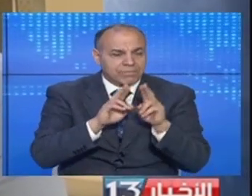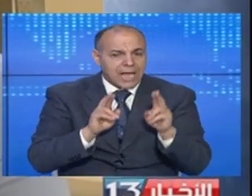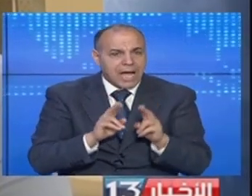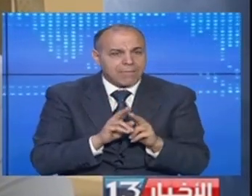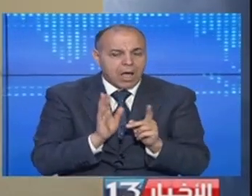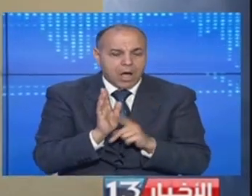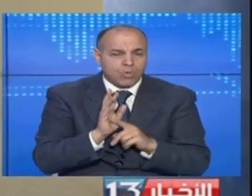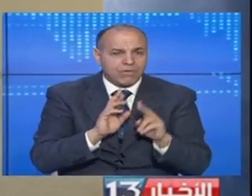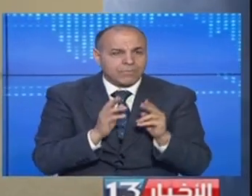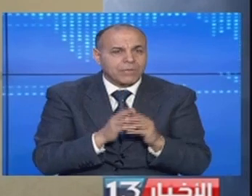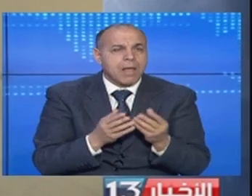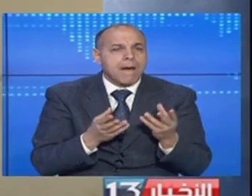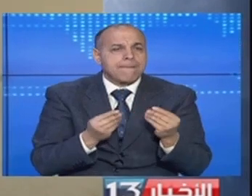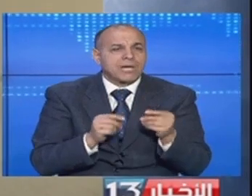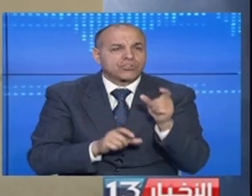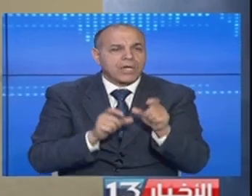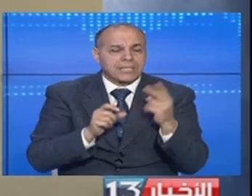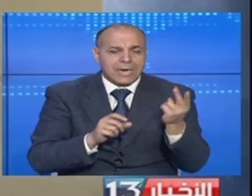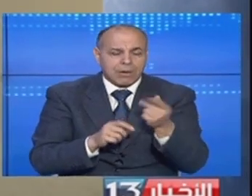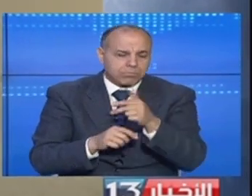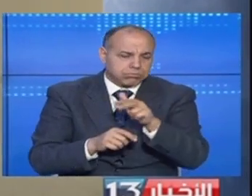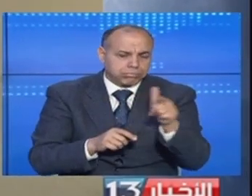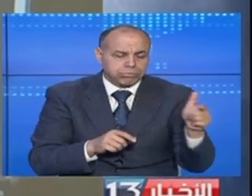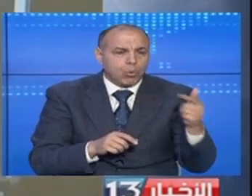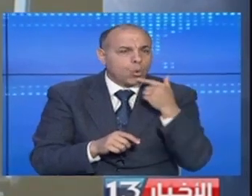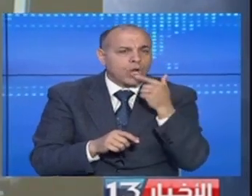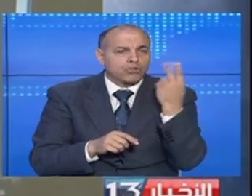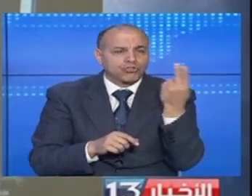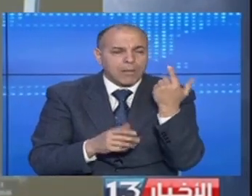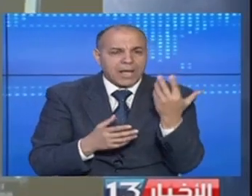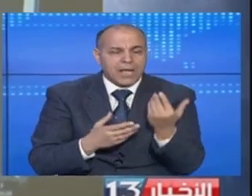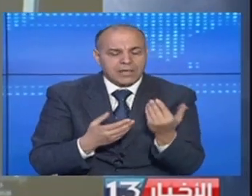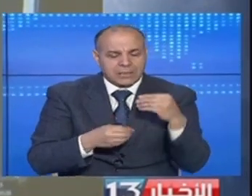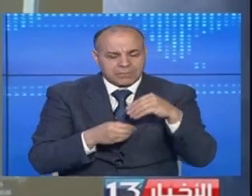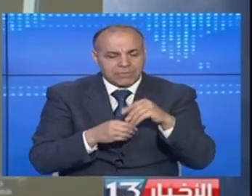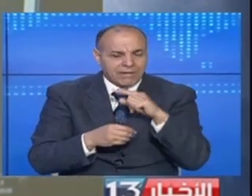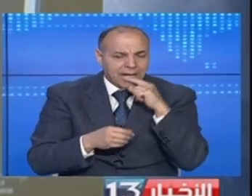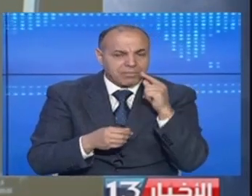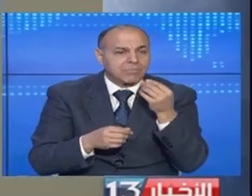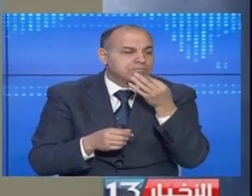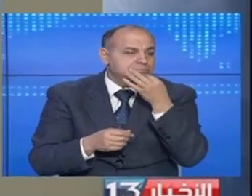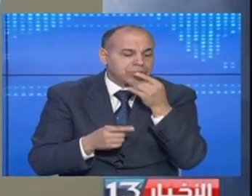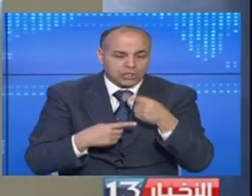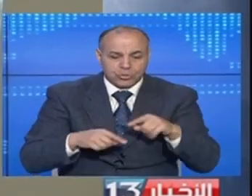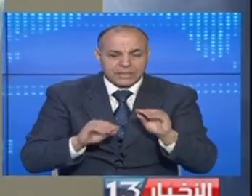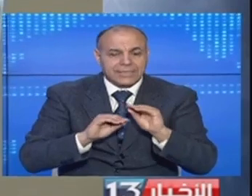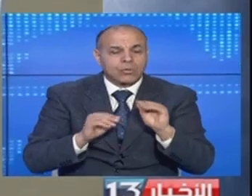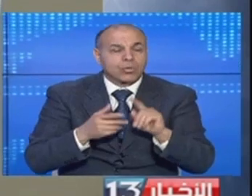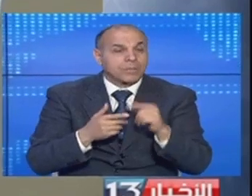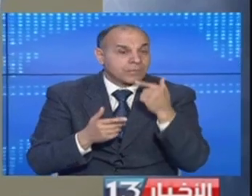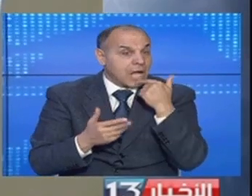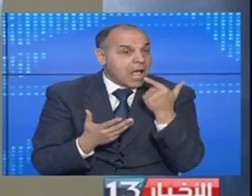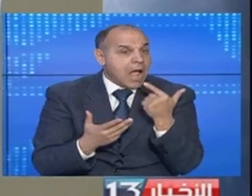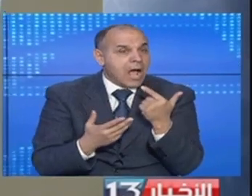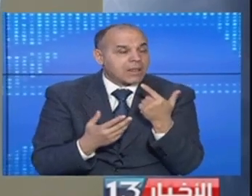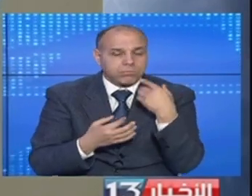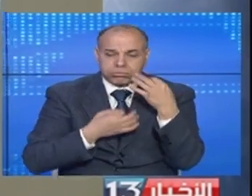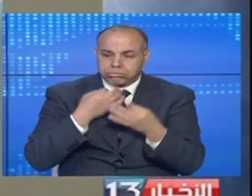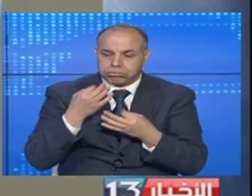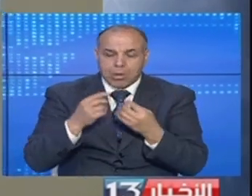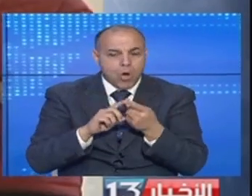الدولي العديد من الطلبه من مختلف المؤسسات الجمعيه بس استفادوا من هذه الورشه التكوينيه وتحدث عن